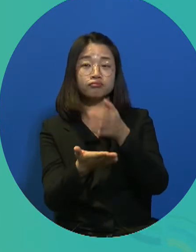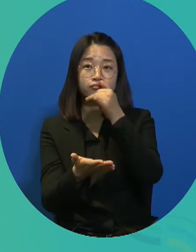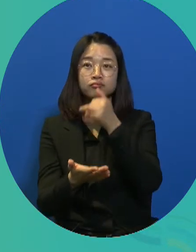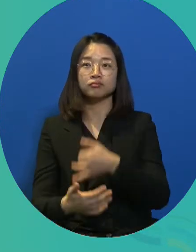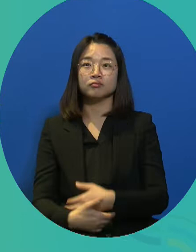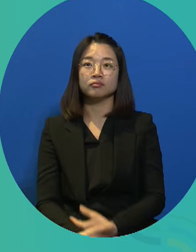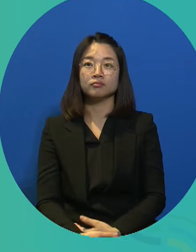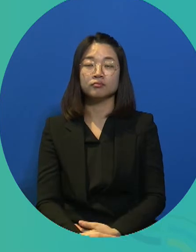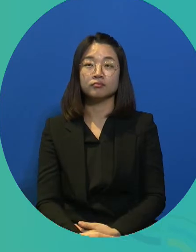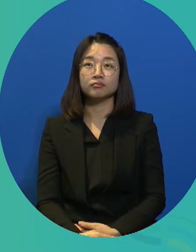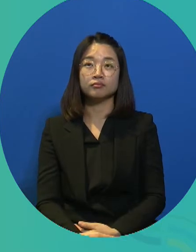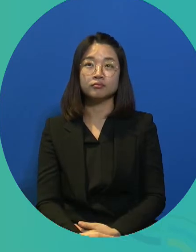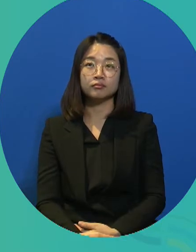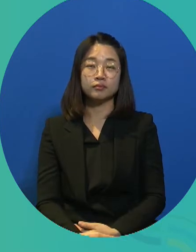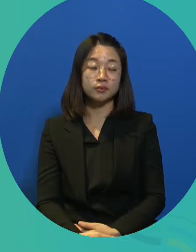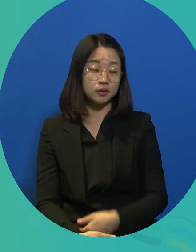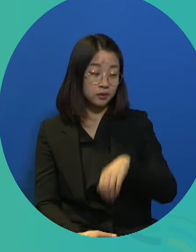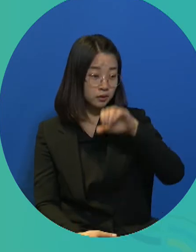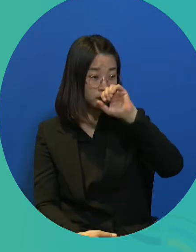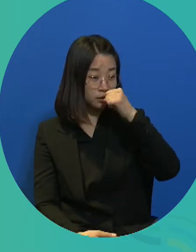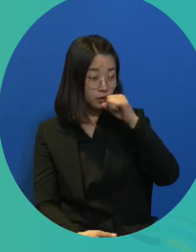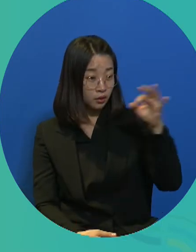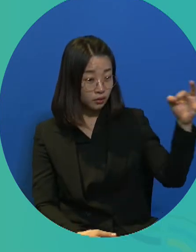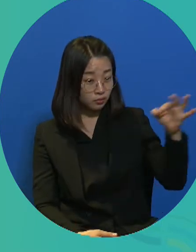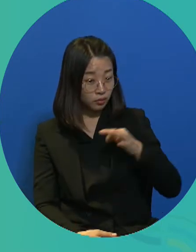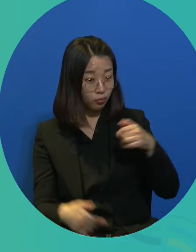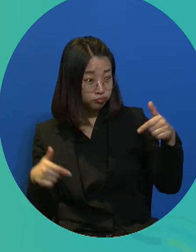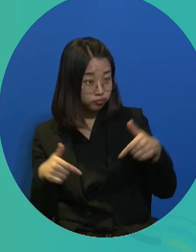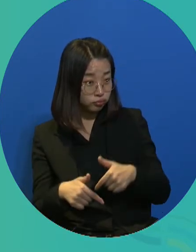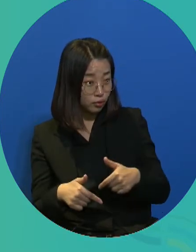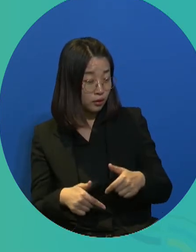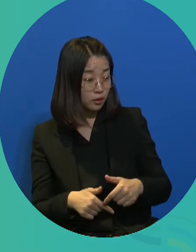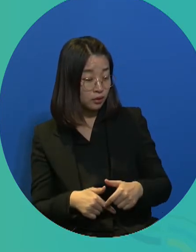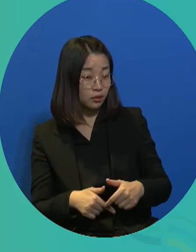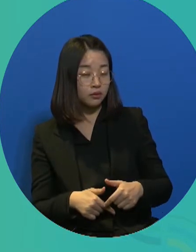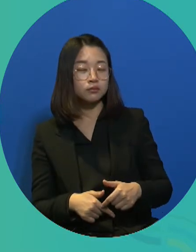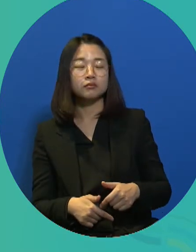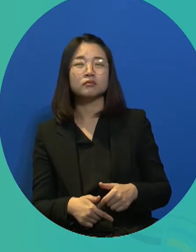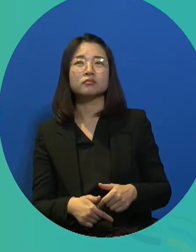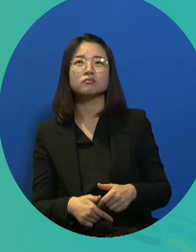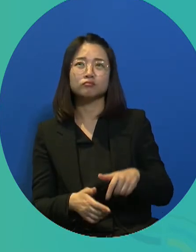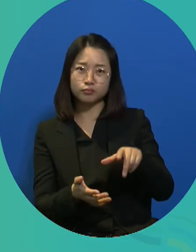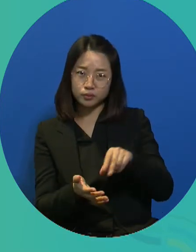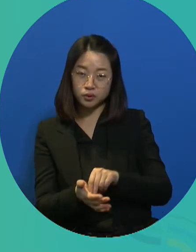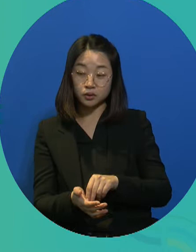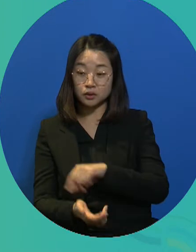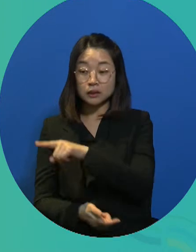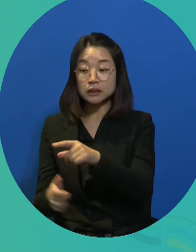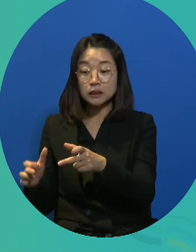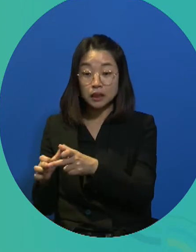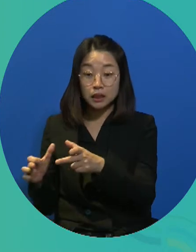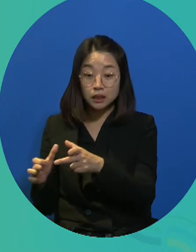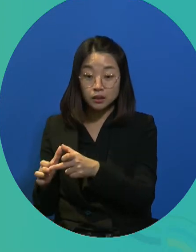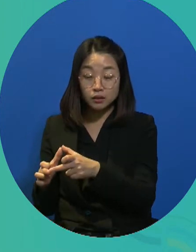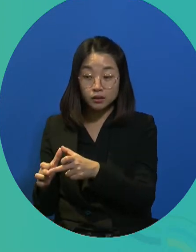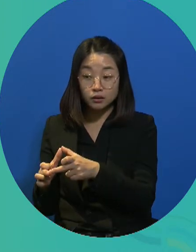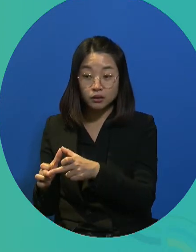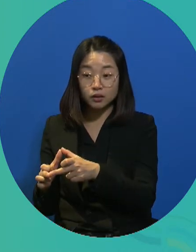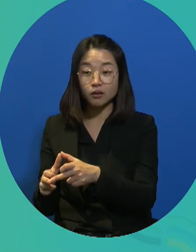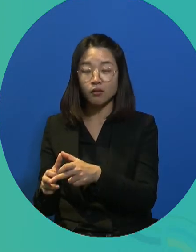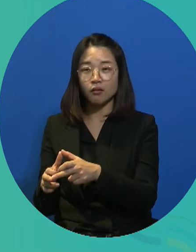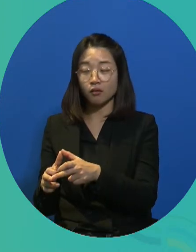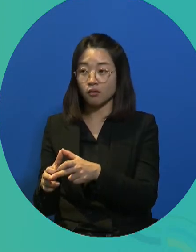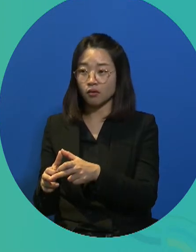것입니다. 예산 삭감 또 지자체 차원에서 지원이 많이 부족하기 때문에 중증 장애인 분들은